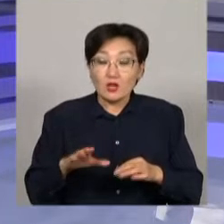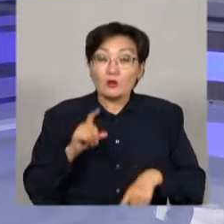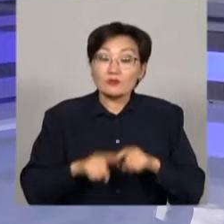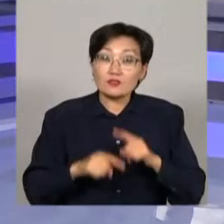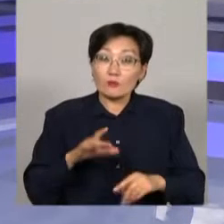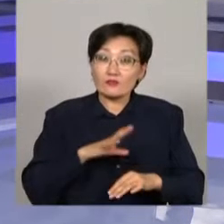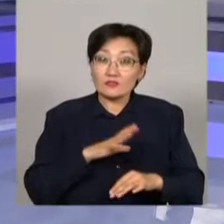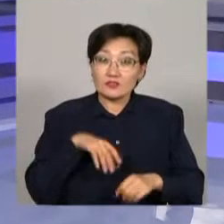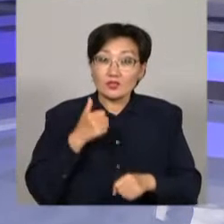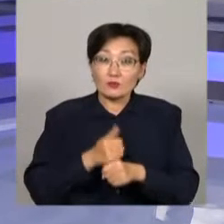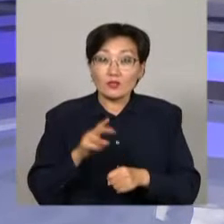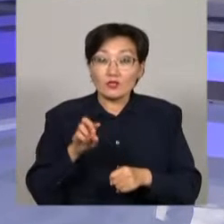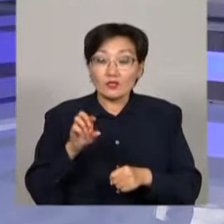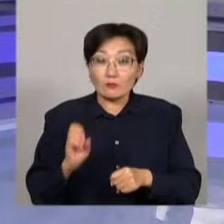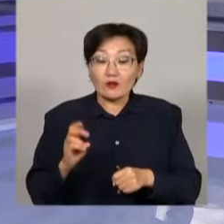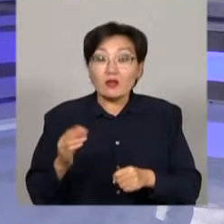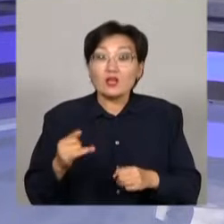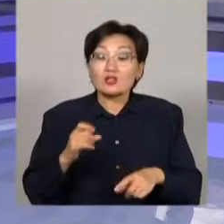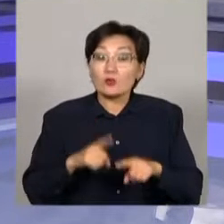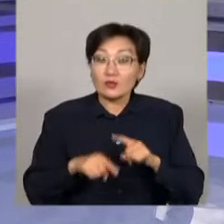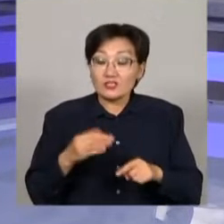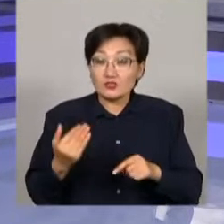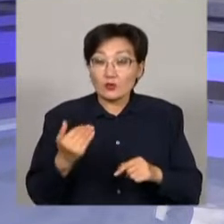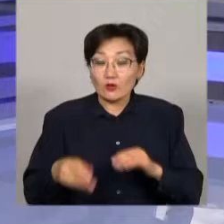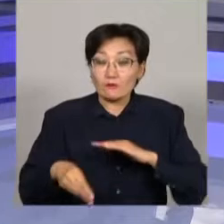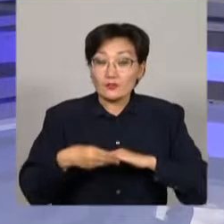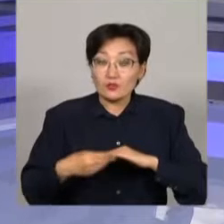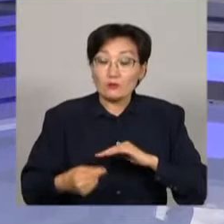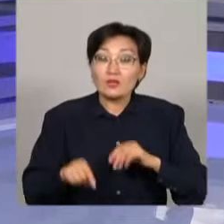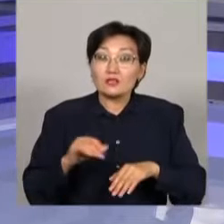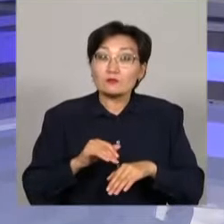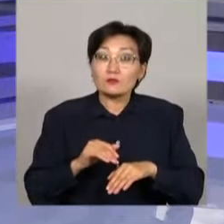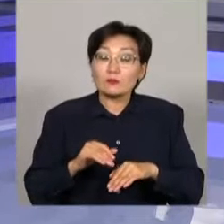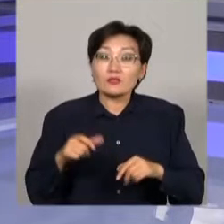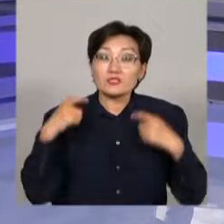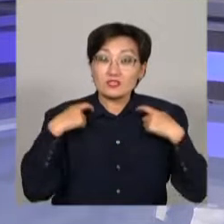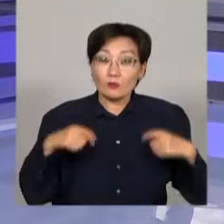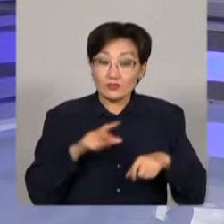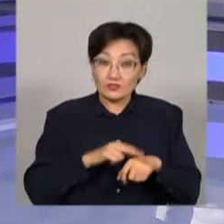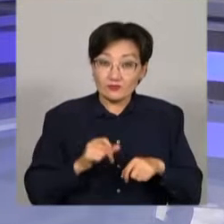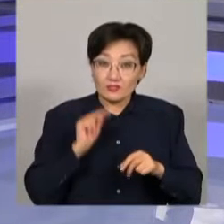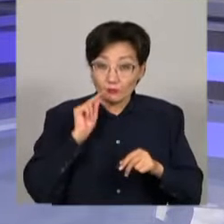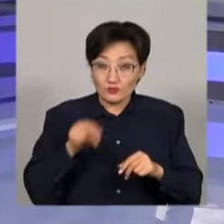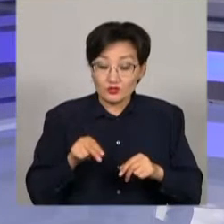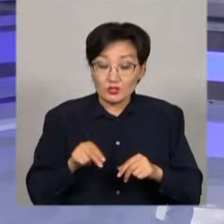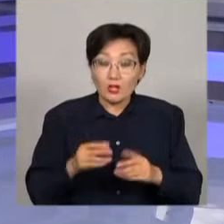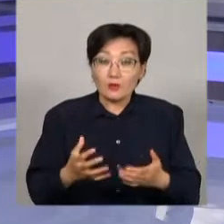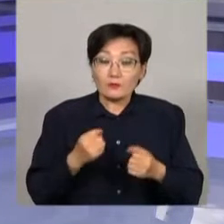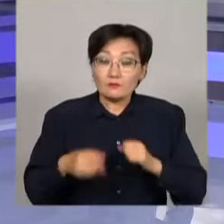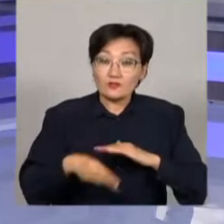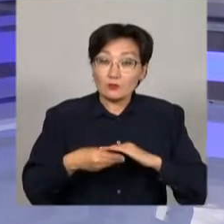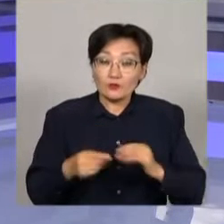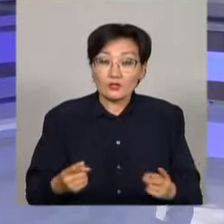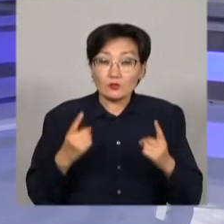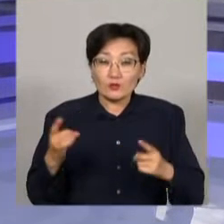родственника бывшего главы КНБ Карима Масимова. По данным антикоррупционной службы, генерал-майор полиции подозревается в получении взятки в